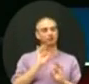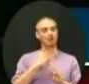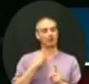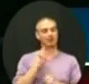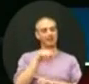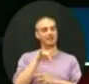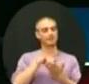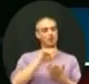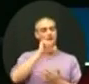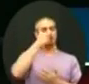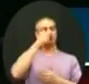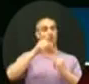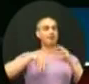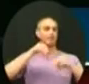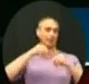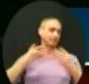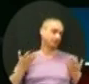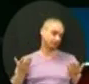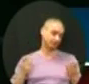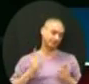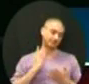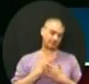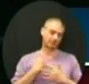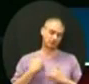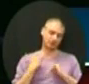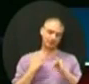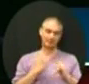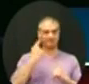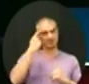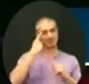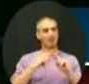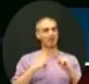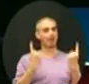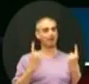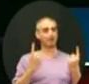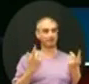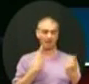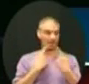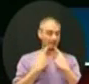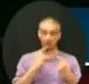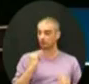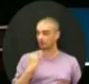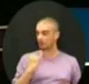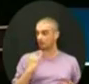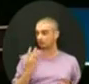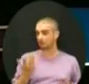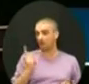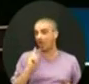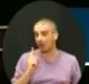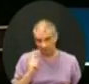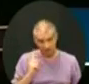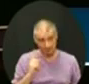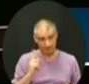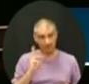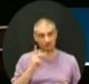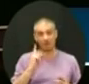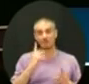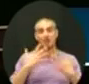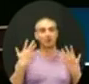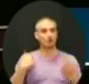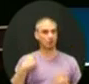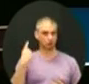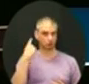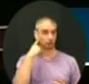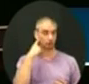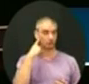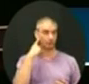הגעתי למקום הראשון בפריימריז, אלא עצם זה שאני מביא עמדה אחרת לדיון. נכון, אבל, ויש פה איזה אבל גדול, אנחנו